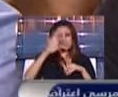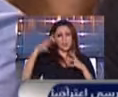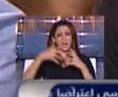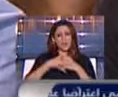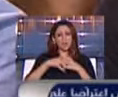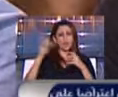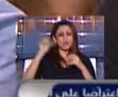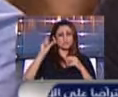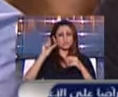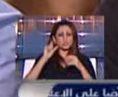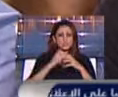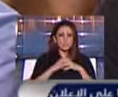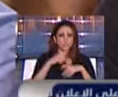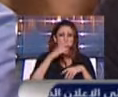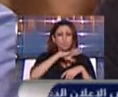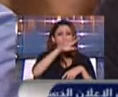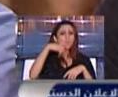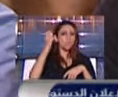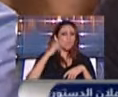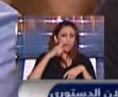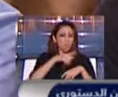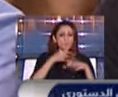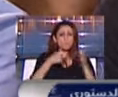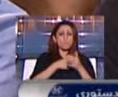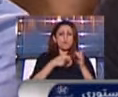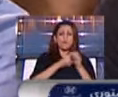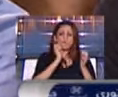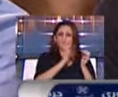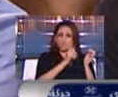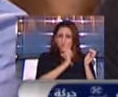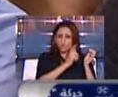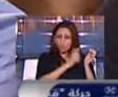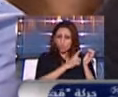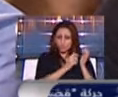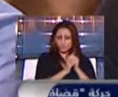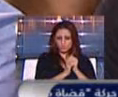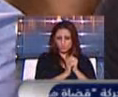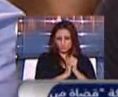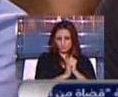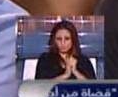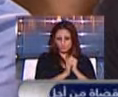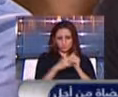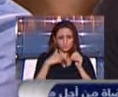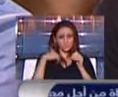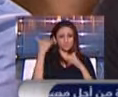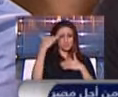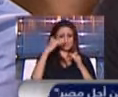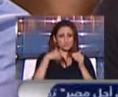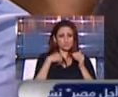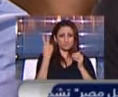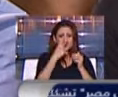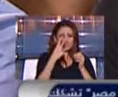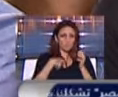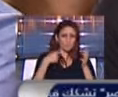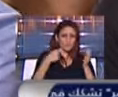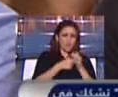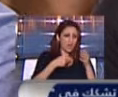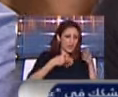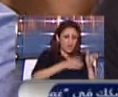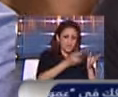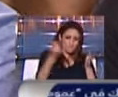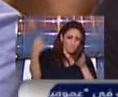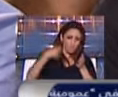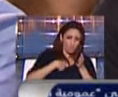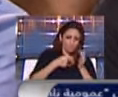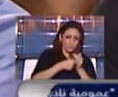المسلمين ان الناس دي بلطجية ومأجورين. كان مأجورين منين؟ انا مصاب ما بشوفش، هتأجر ليه؟ انا نازل ليه اساسا؟